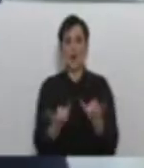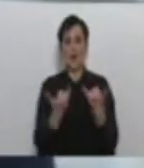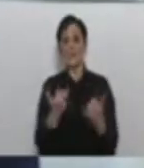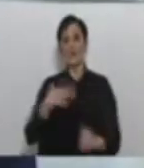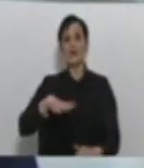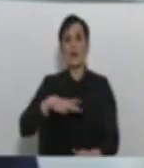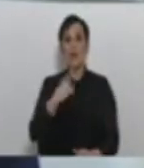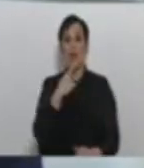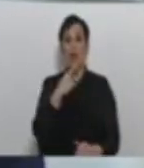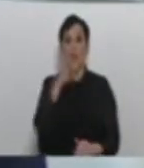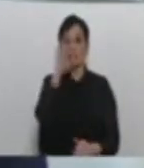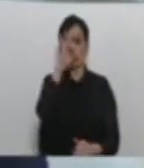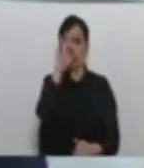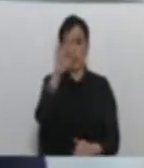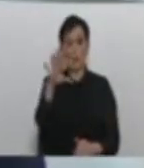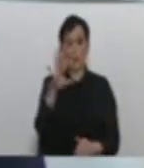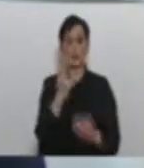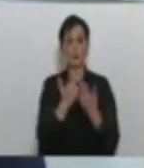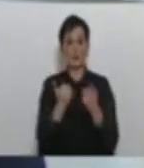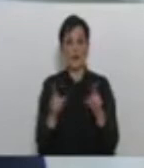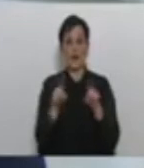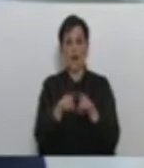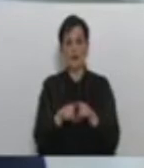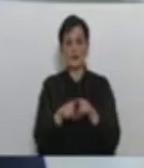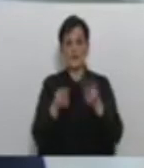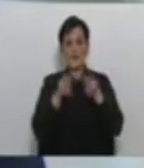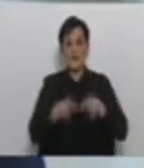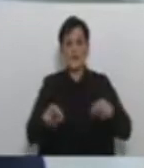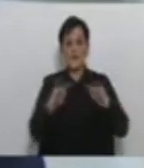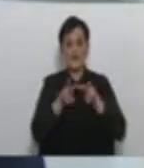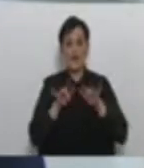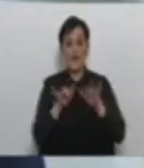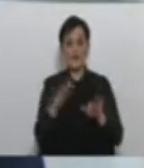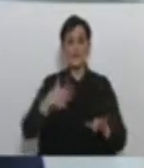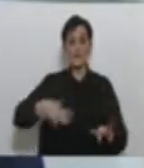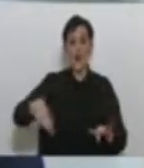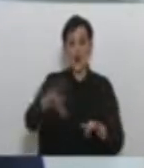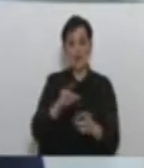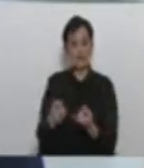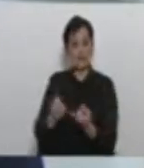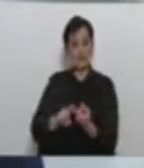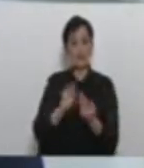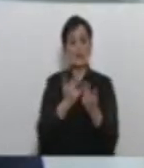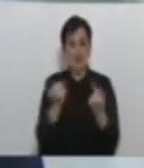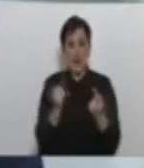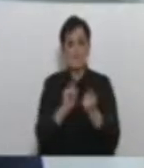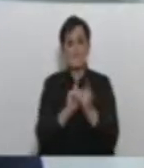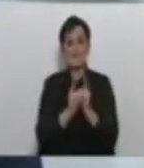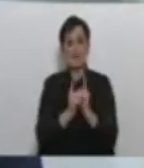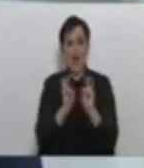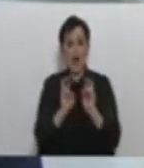ქართული ენის პოპულარიზაციას და ასევე კვლევით საქმიანობას საქართველოს შესახებ და ასევე მთარგმნელობით